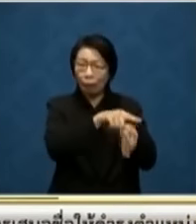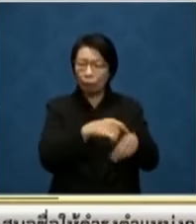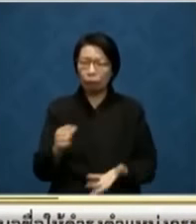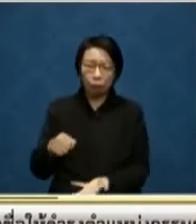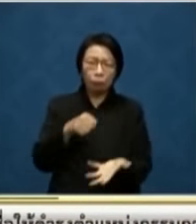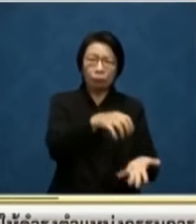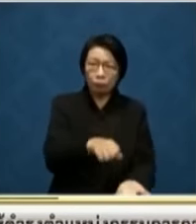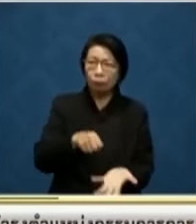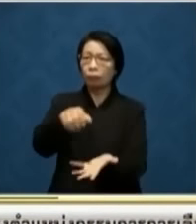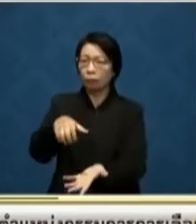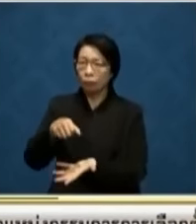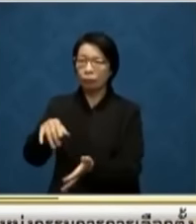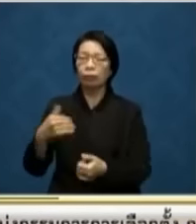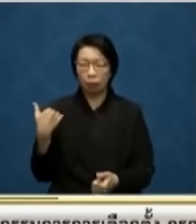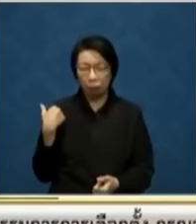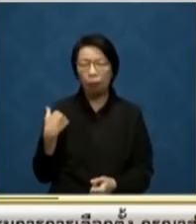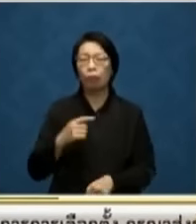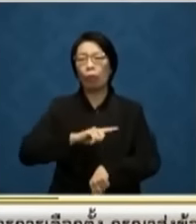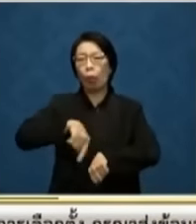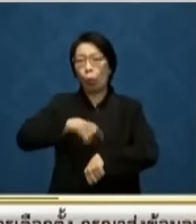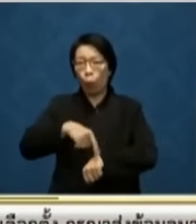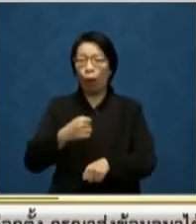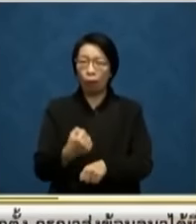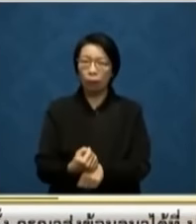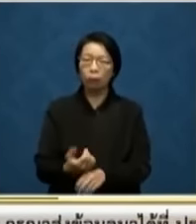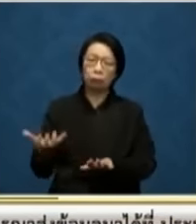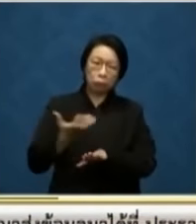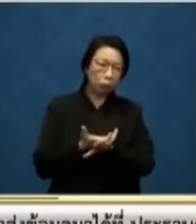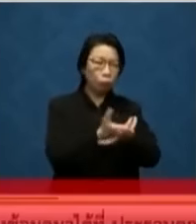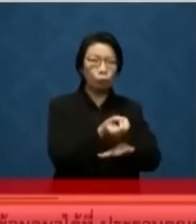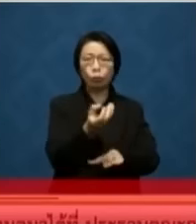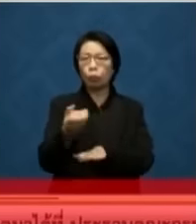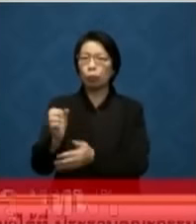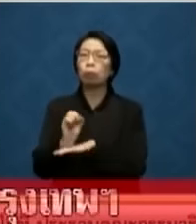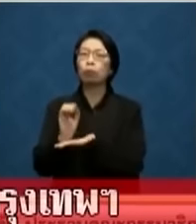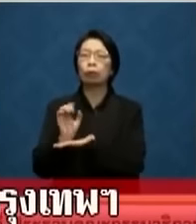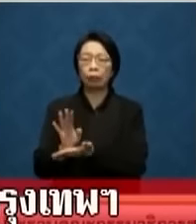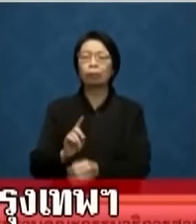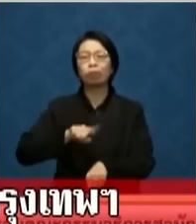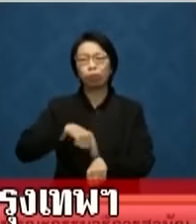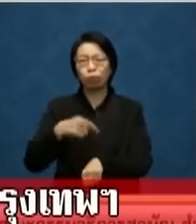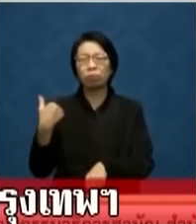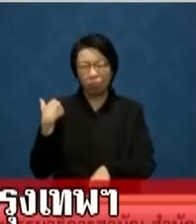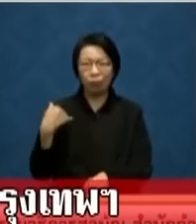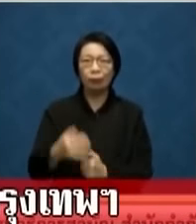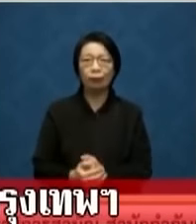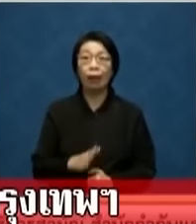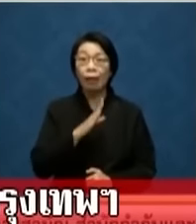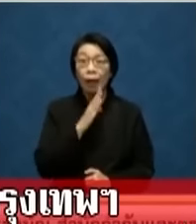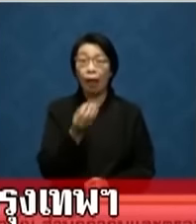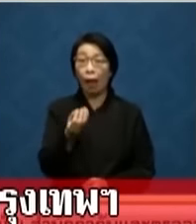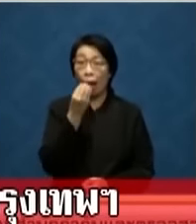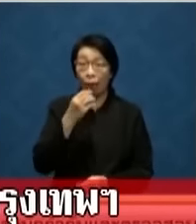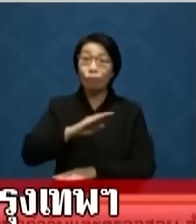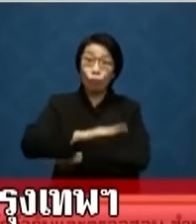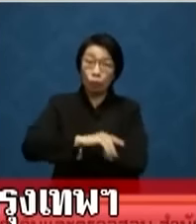ก่อนหรือว่าปิดประชุมกระทันหันอ้าวกับข้าวที่ทำไว้เหลือทำยังไงอ่ะครั้นจะเอาไปบริจาคตามหน่วยงาน